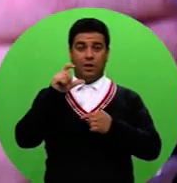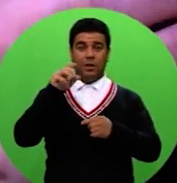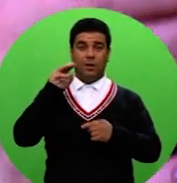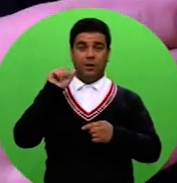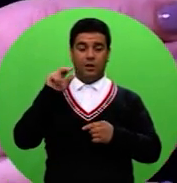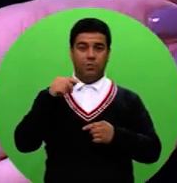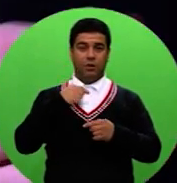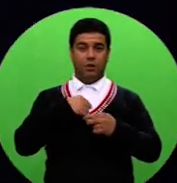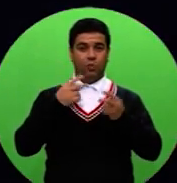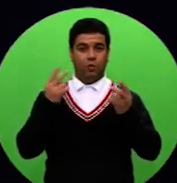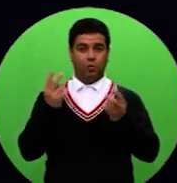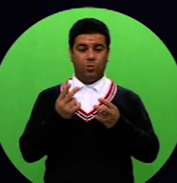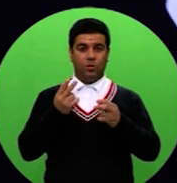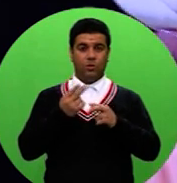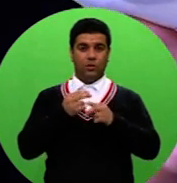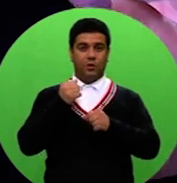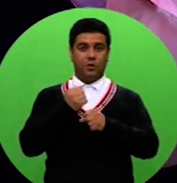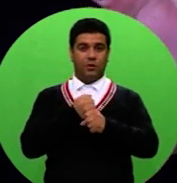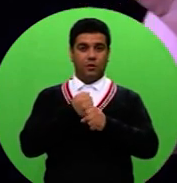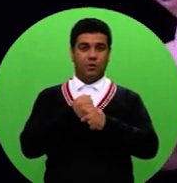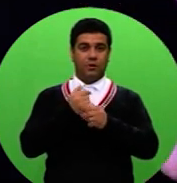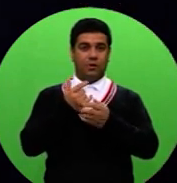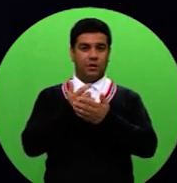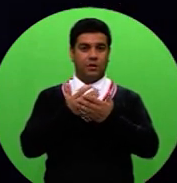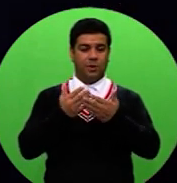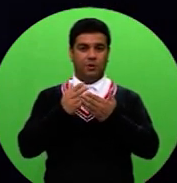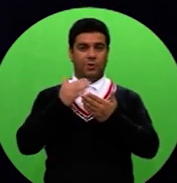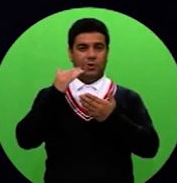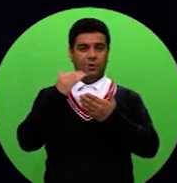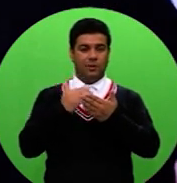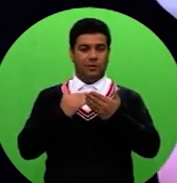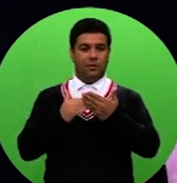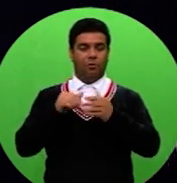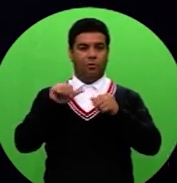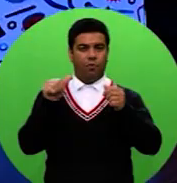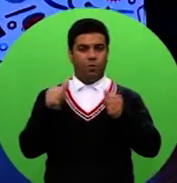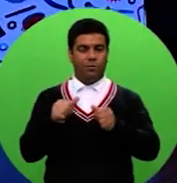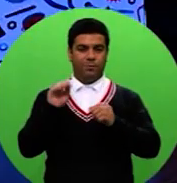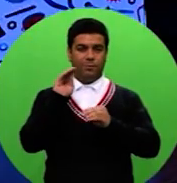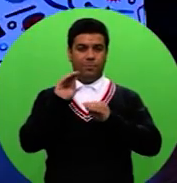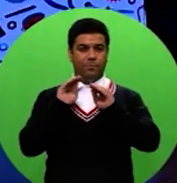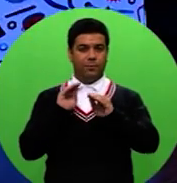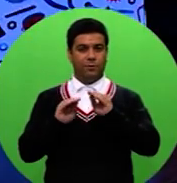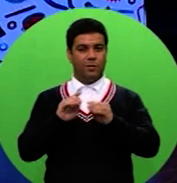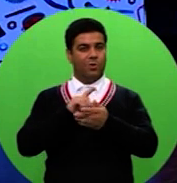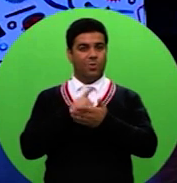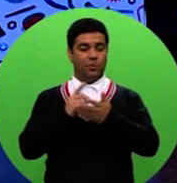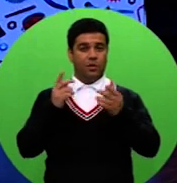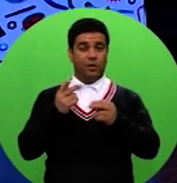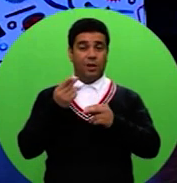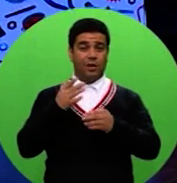Следующий этап у нас необходимо вылепить носик. Если вы внимательно посмотрите, носик имеет форму